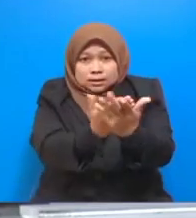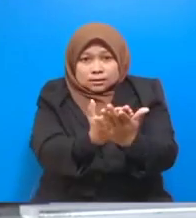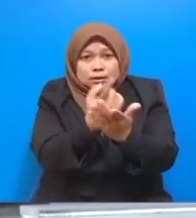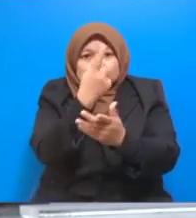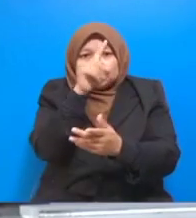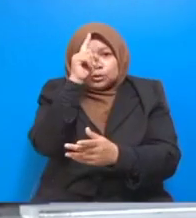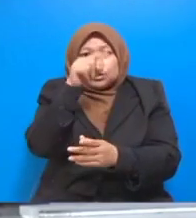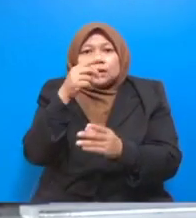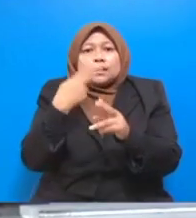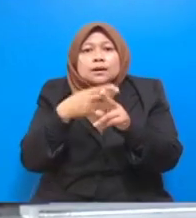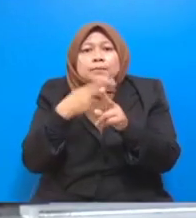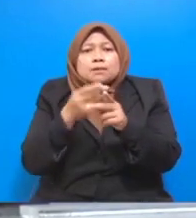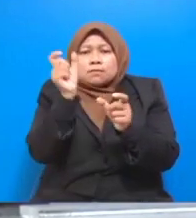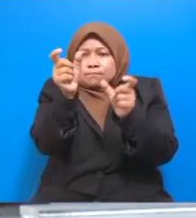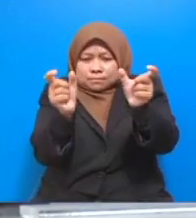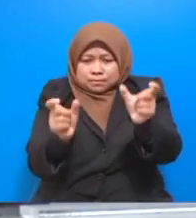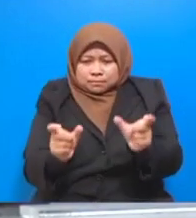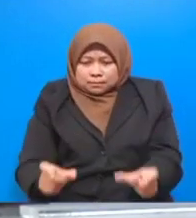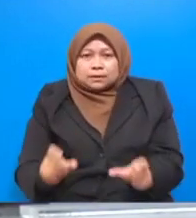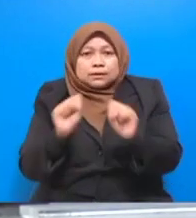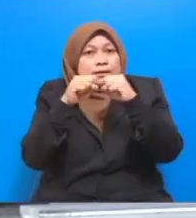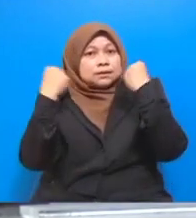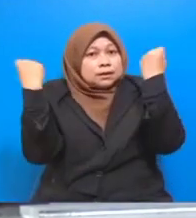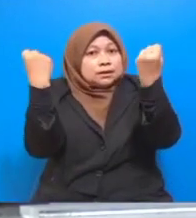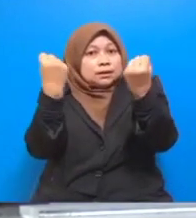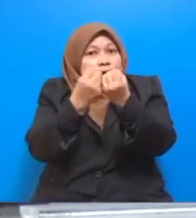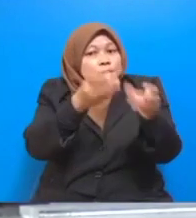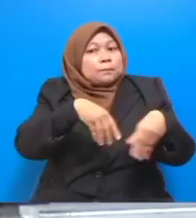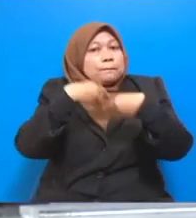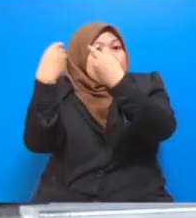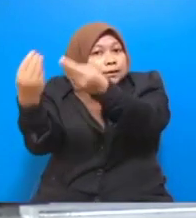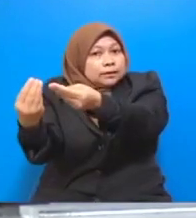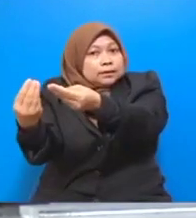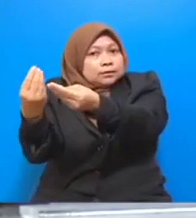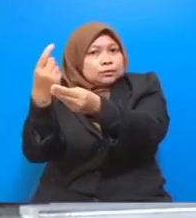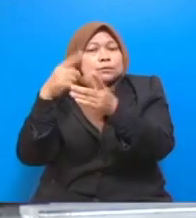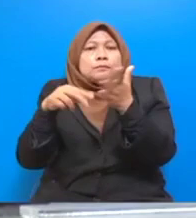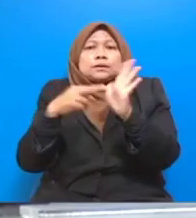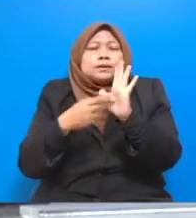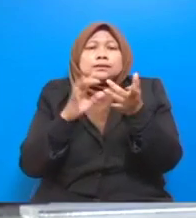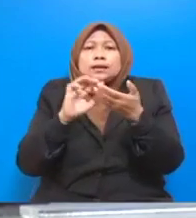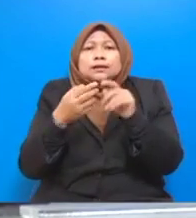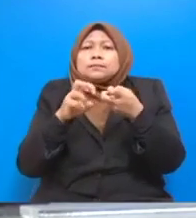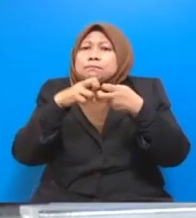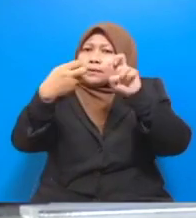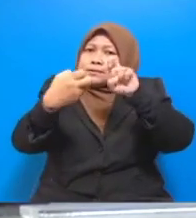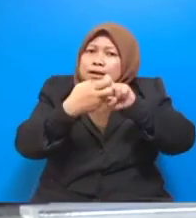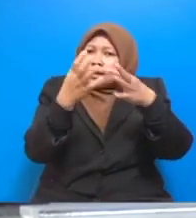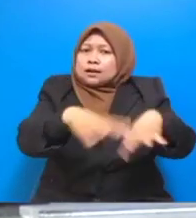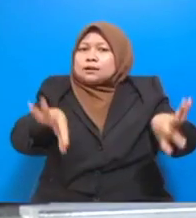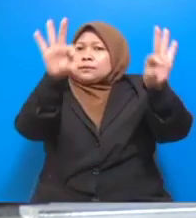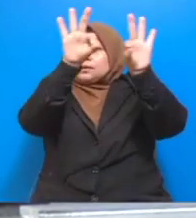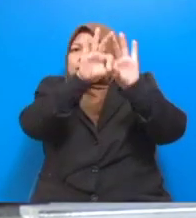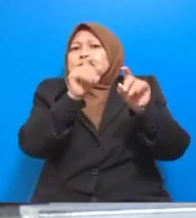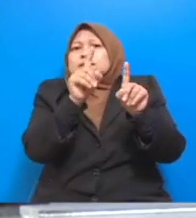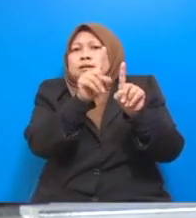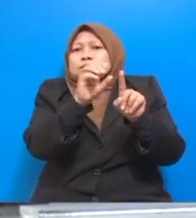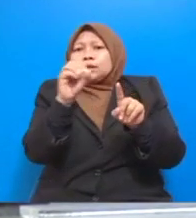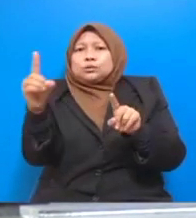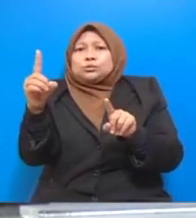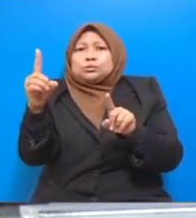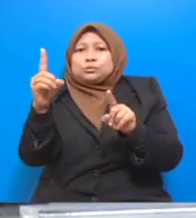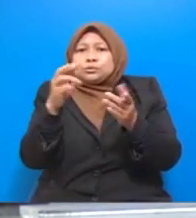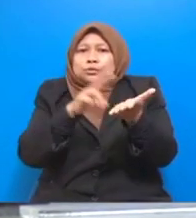memberikan nama-nama penerima eh kalian syariah kepada tabung ini agar tiada conflict of interest mentingan dengan 101